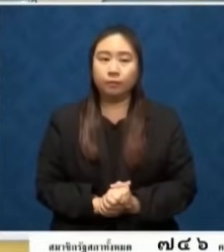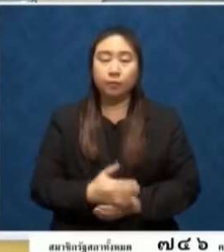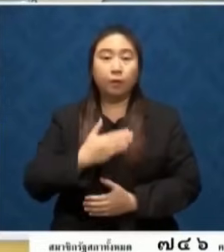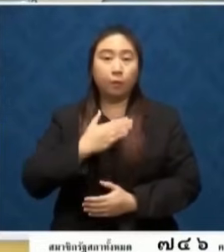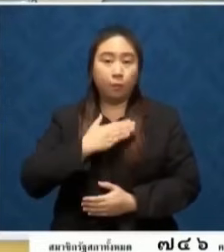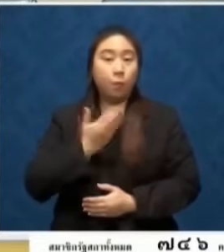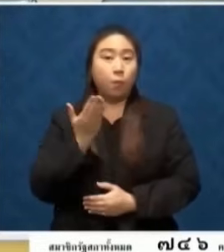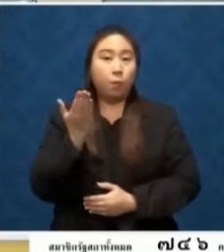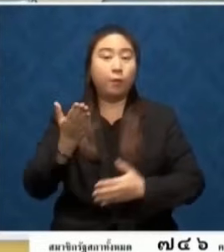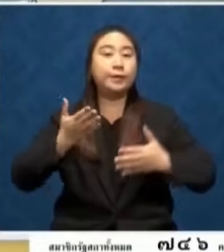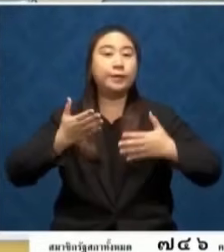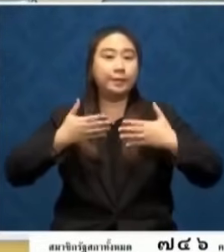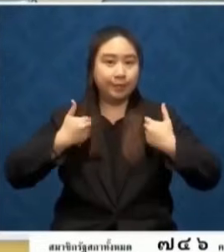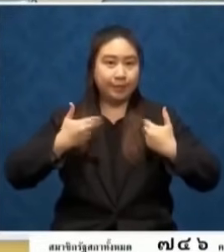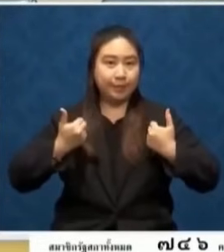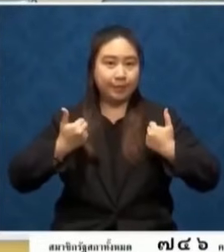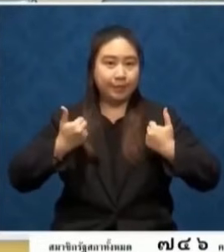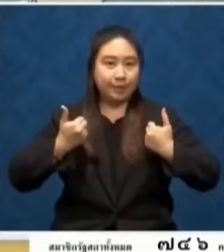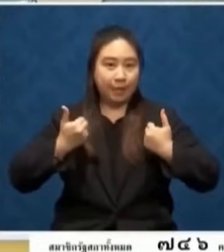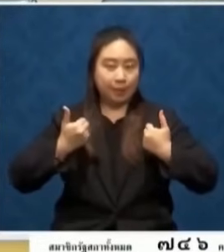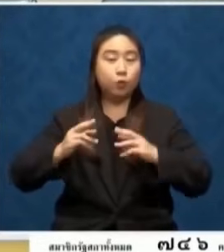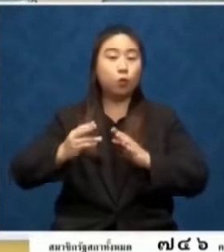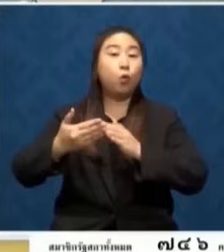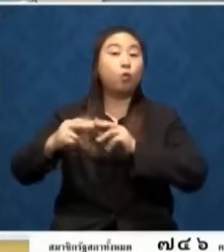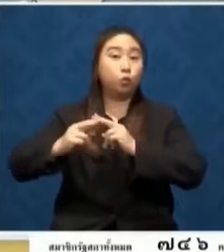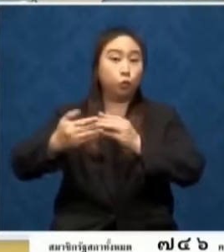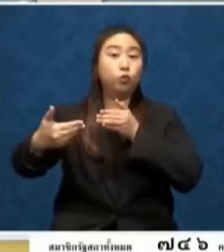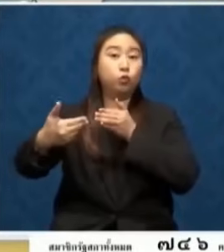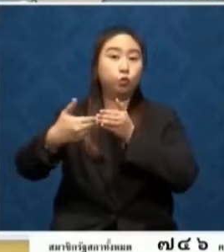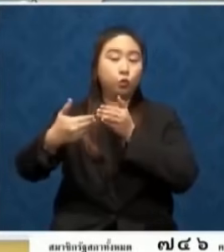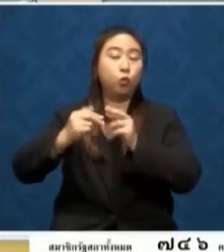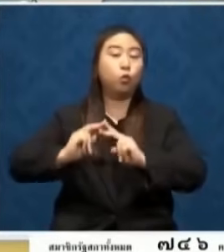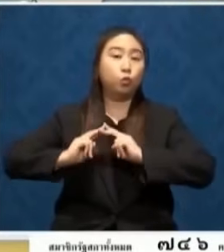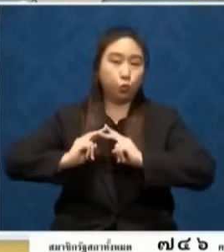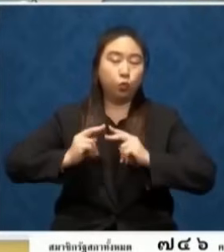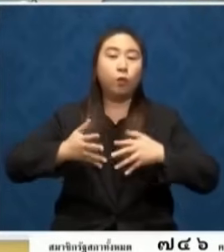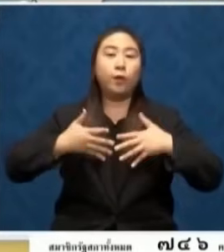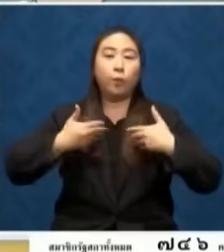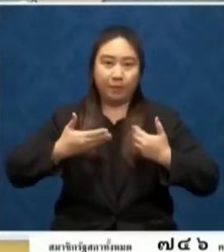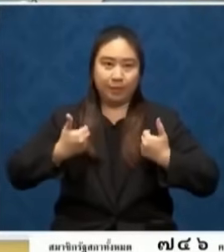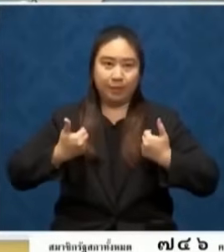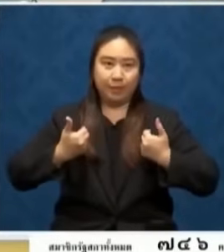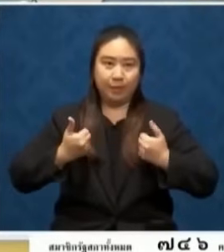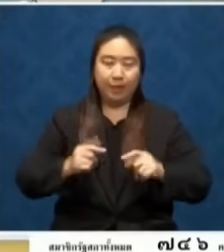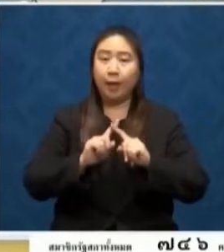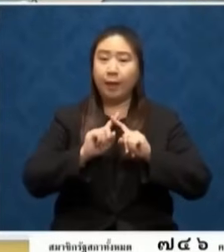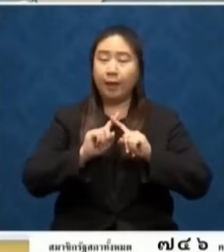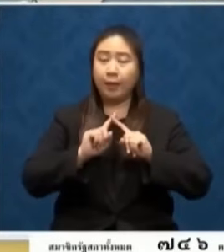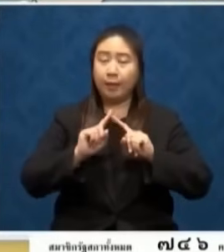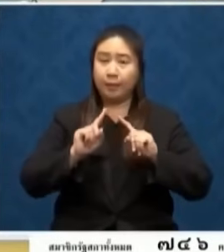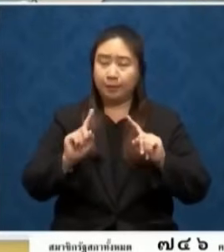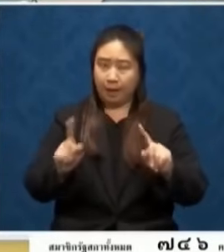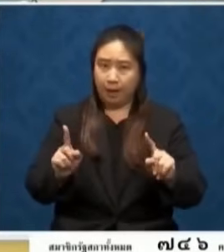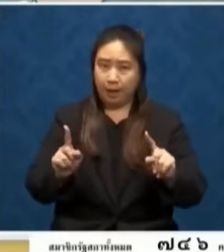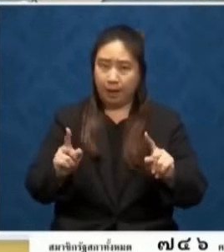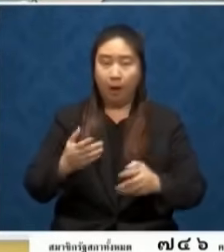ผมขอแสดงความยินดีกับท่านเป็นส่วนตัวแต่ว่าผมไม่ได้รับให้ความเห็นชอบท่